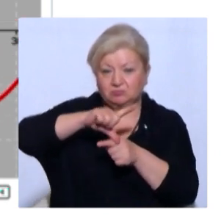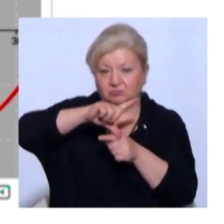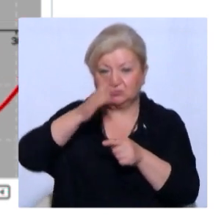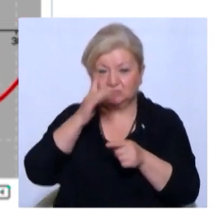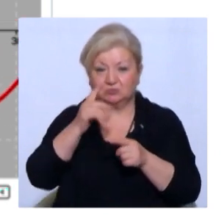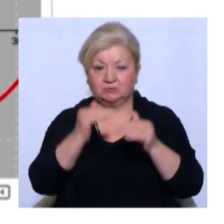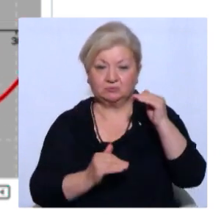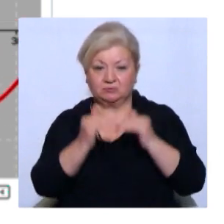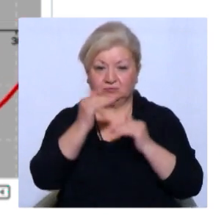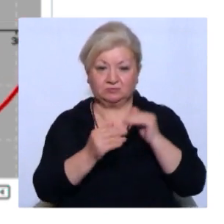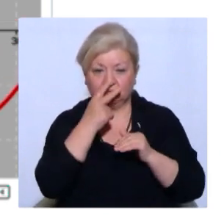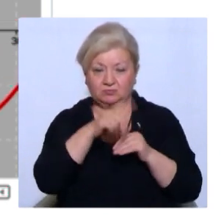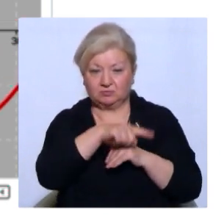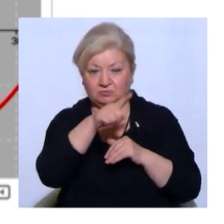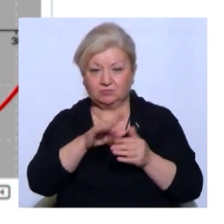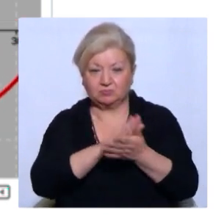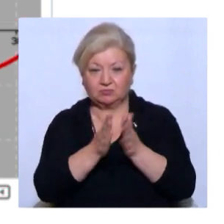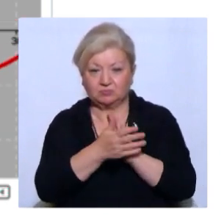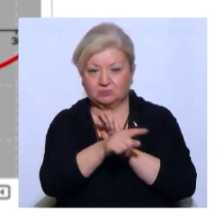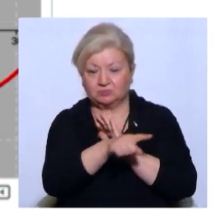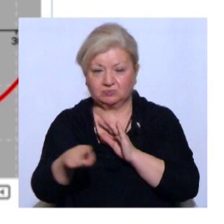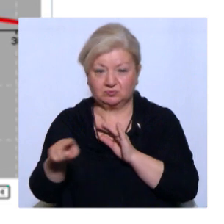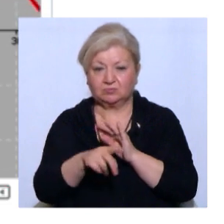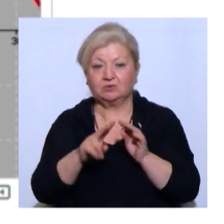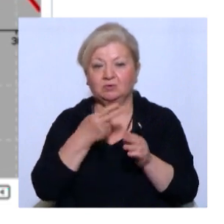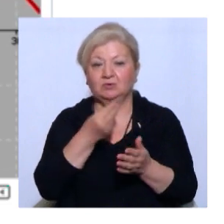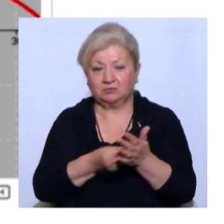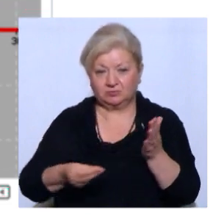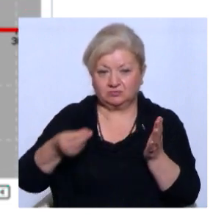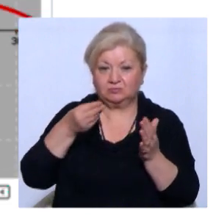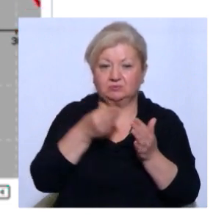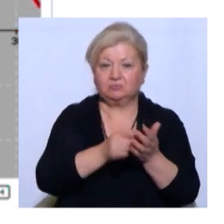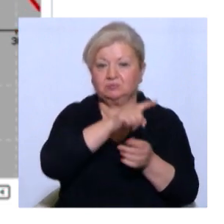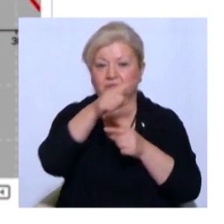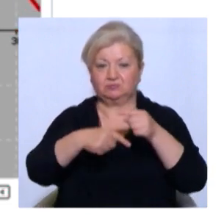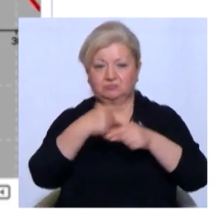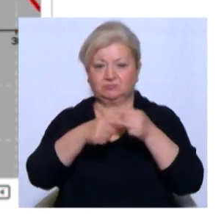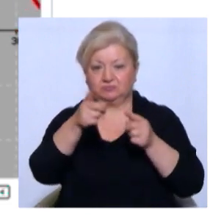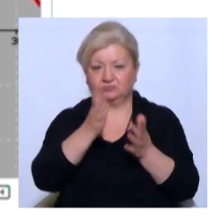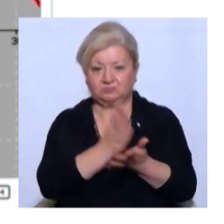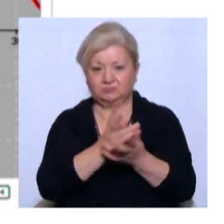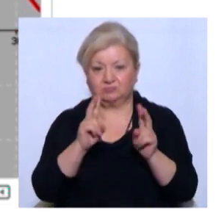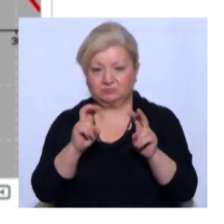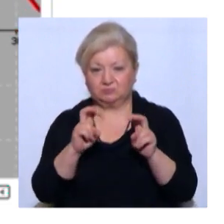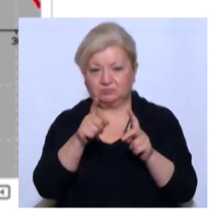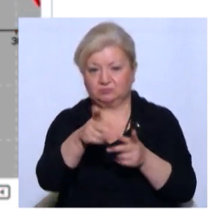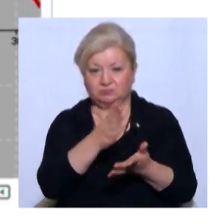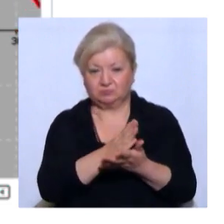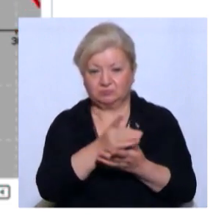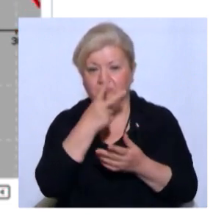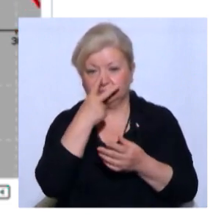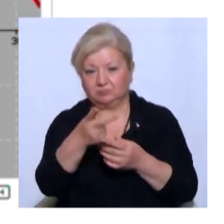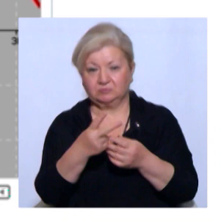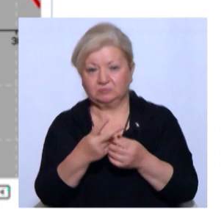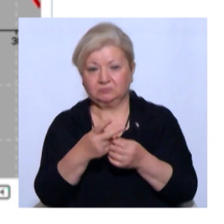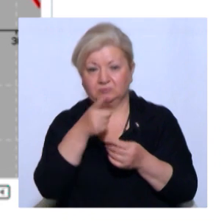და კვლავ პოტენციური შებრუნებული ნიშნით. აი ახლა შევხედოთ ამ ვექტორებს და